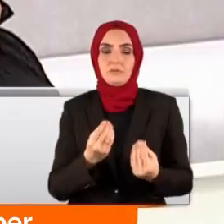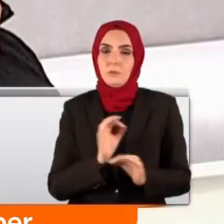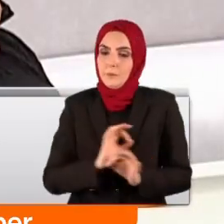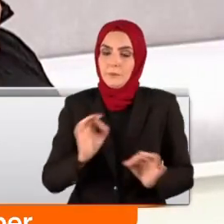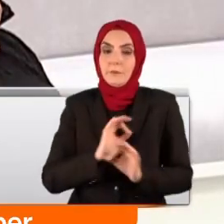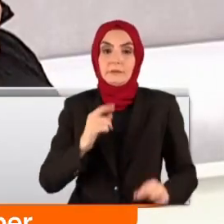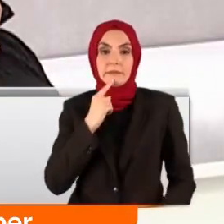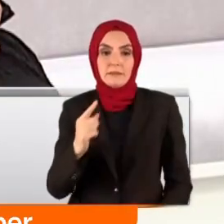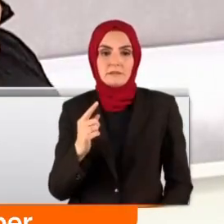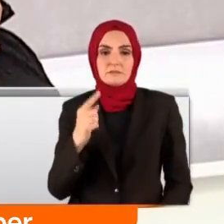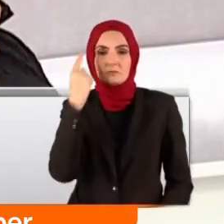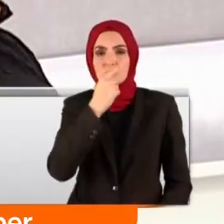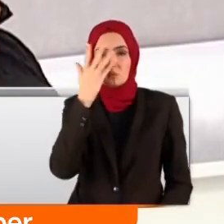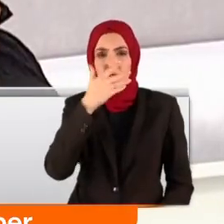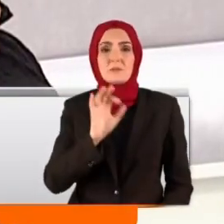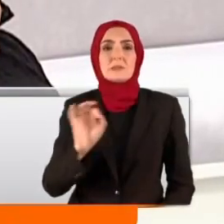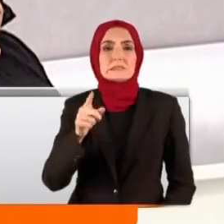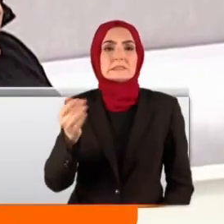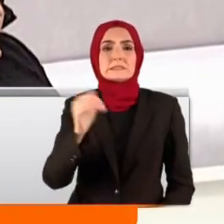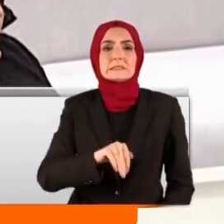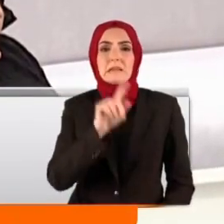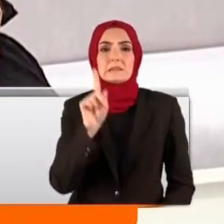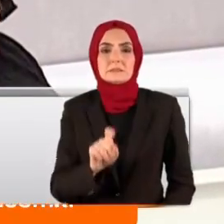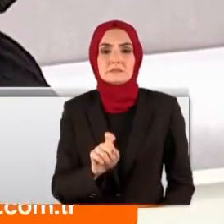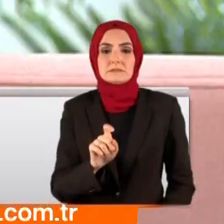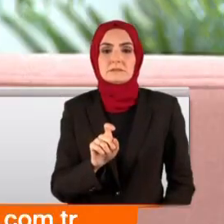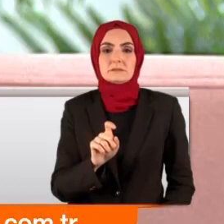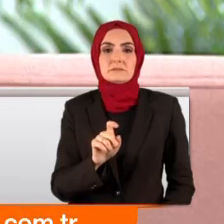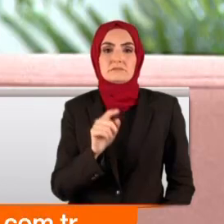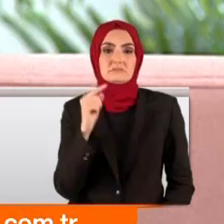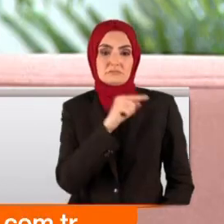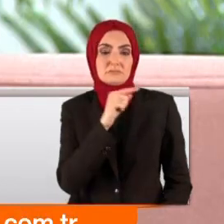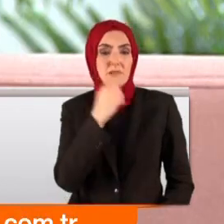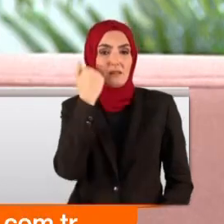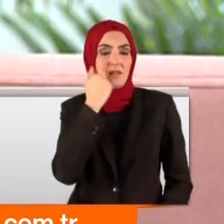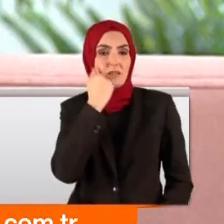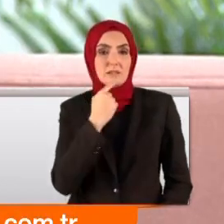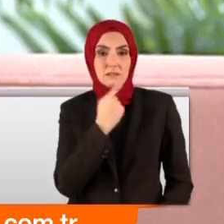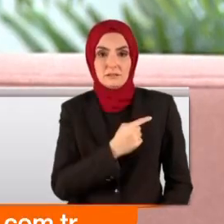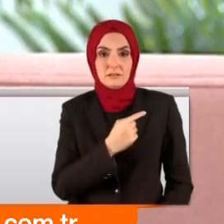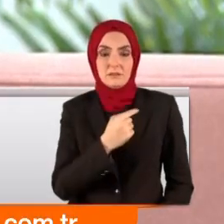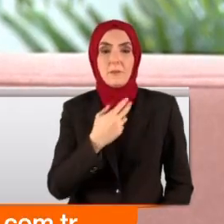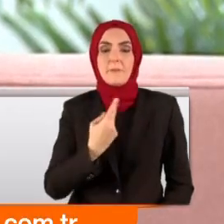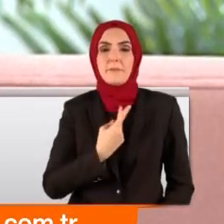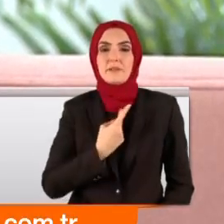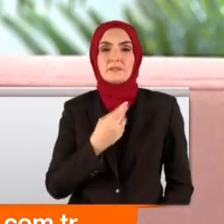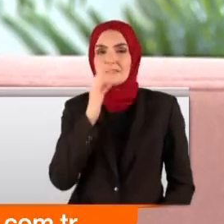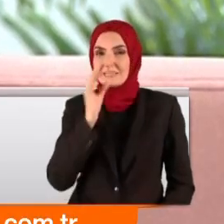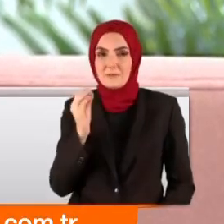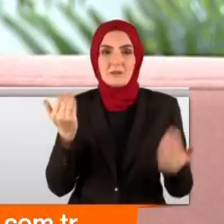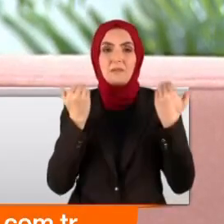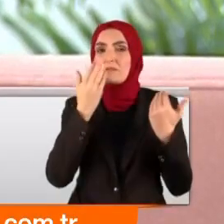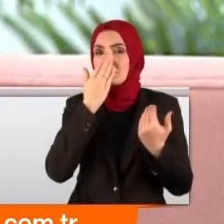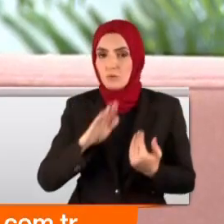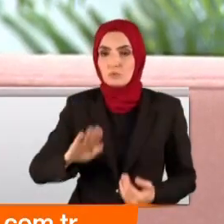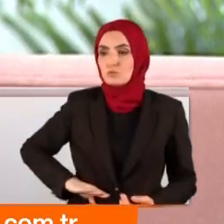He? Ne yüzünden geldin sen? Senin yalanların yüzünden buradayız. Sen ne yüzünden geldin? Benim dedi hiç kimsem yok, çocuğum yok. Sen